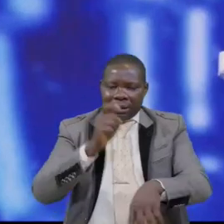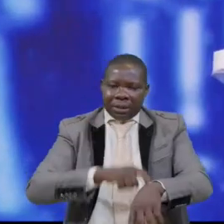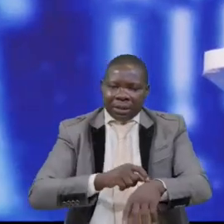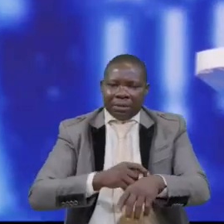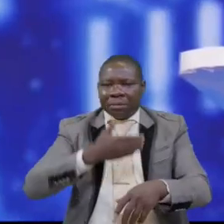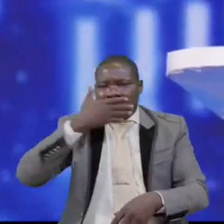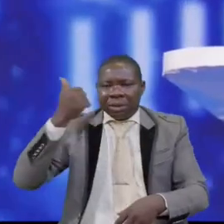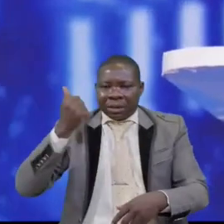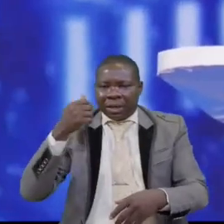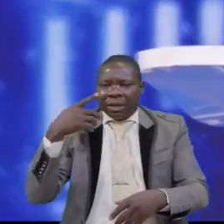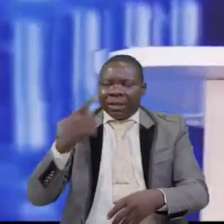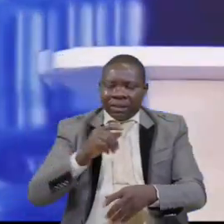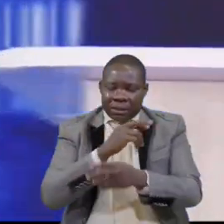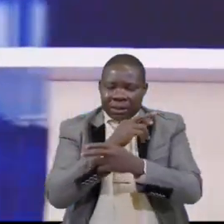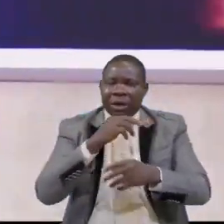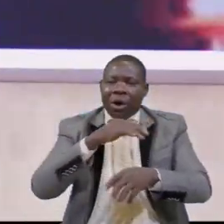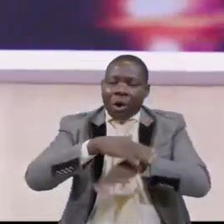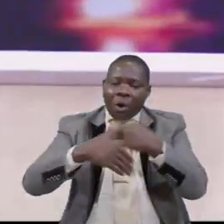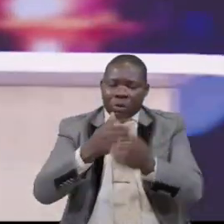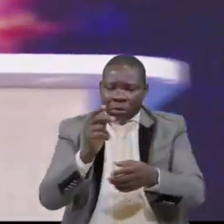étaient en Babylone